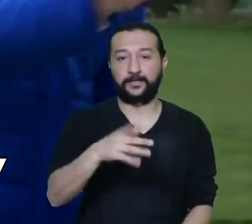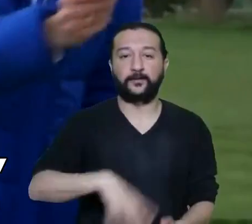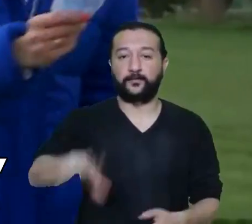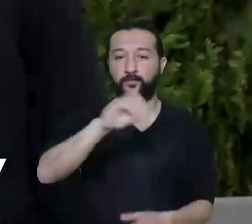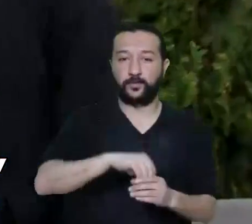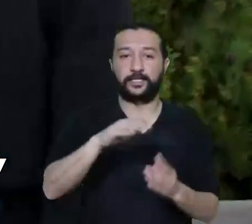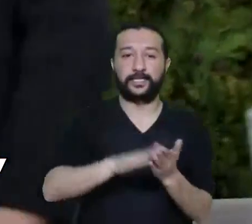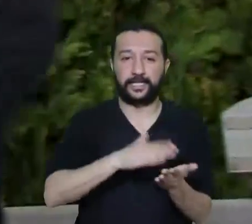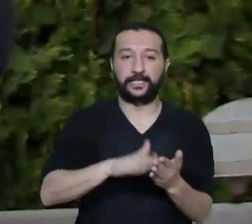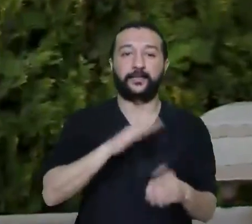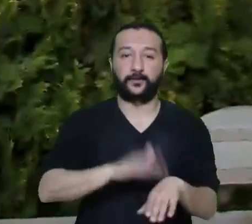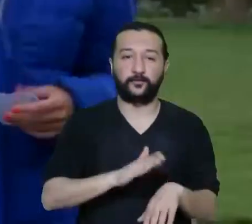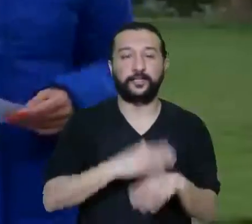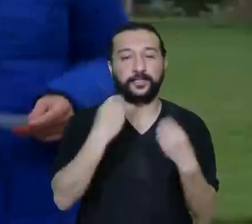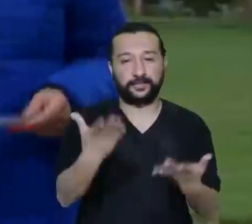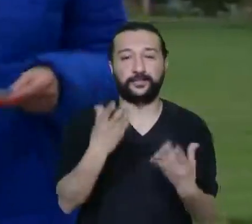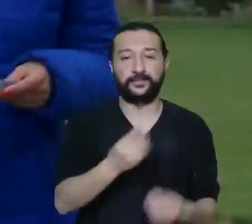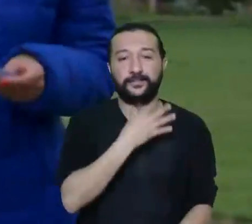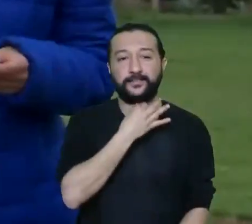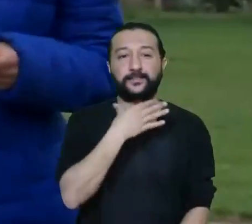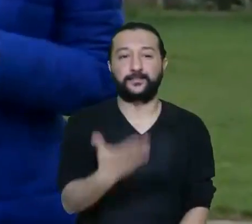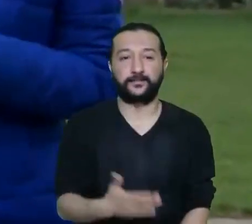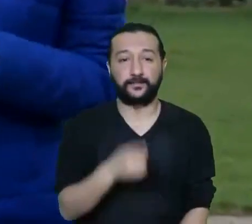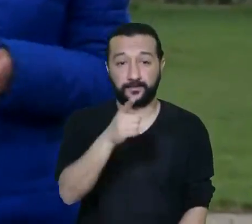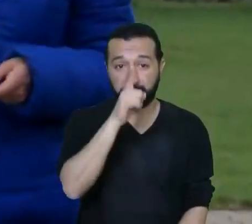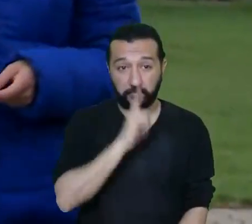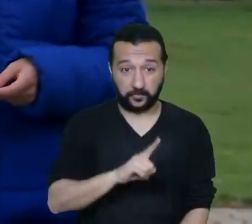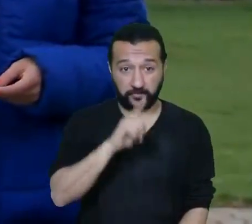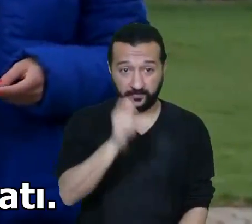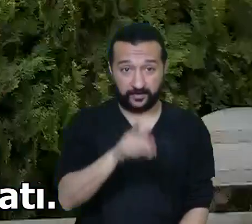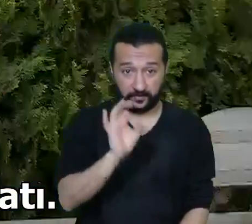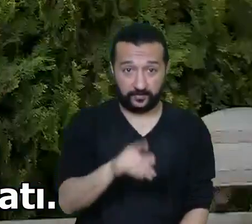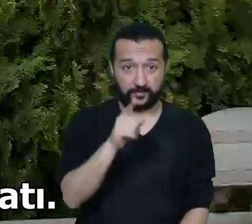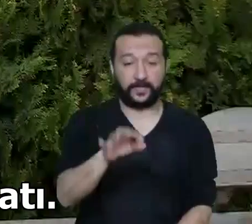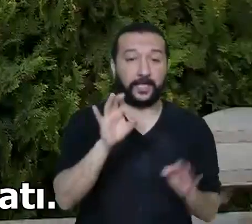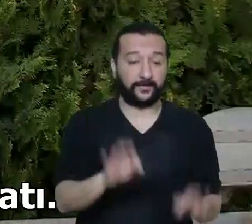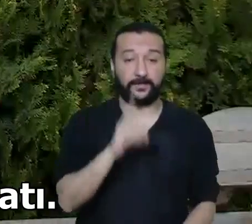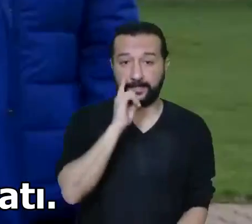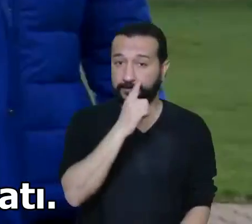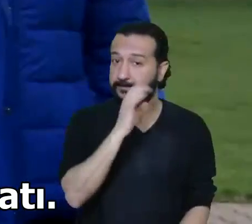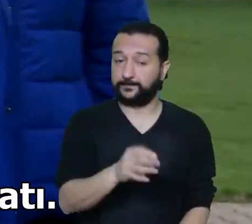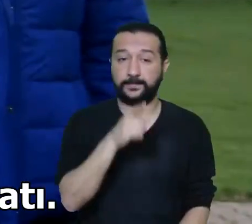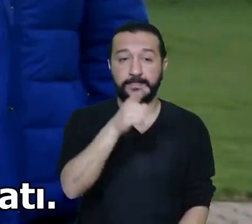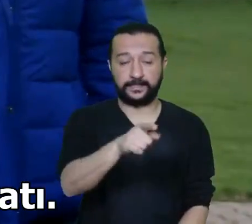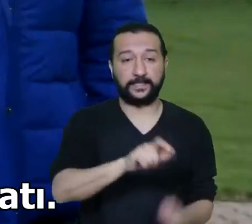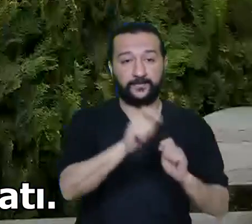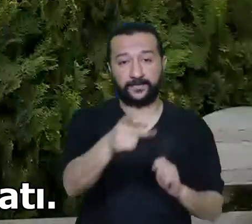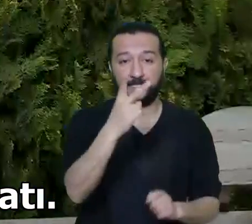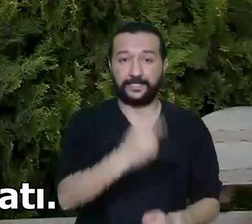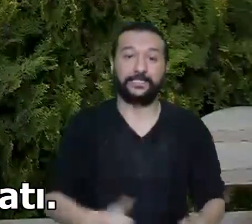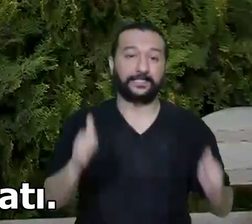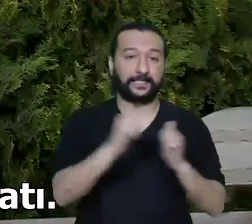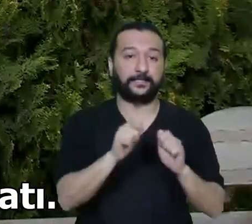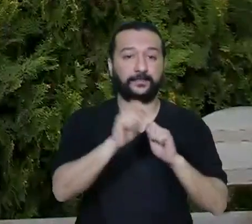bütün kedilerin, köpeklerin canına gitsin. Teşekkür ederim. 100 TL mi sadece? Evet enişteciğim, senin verdiğinin